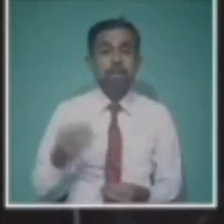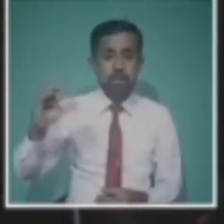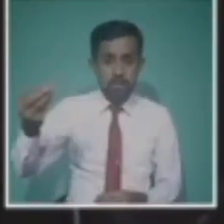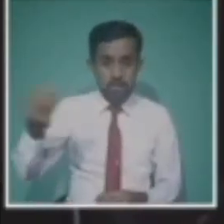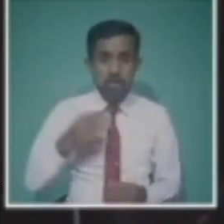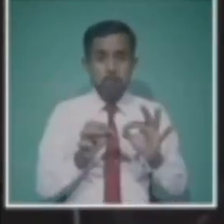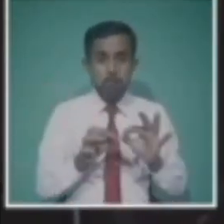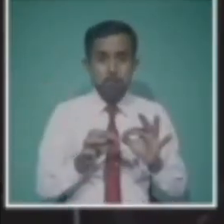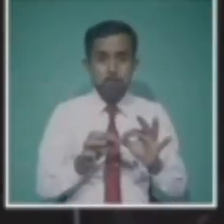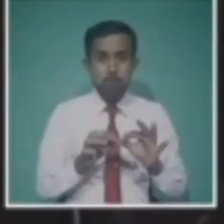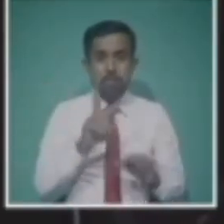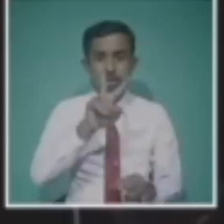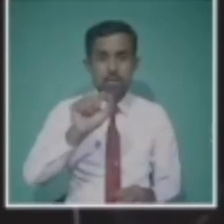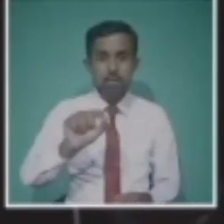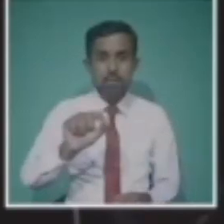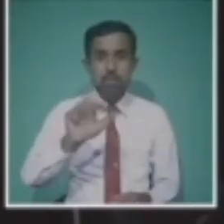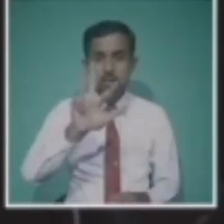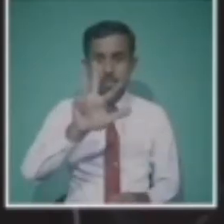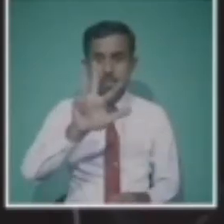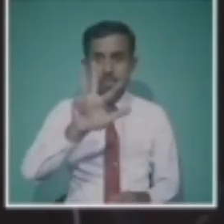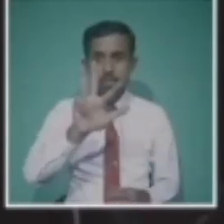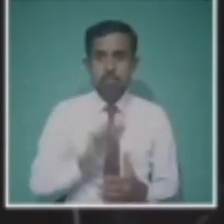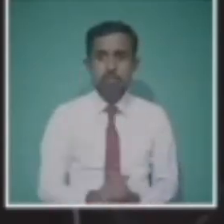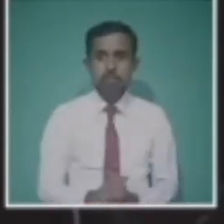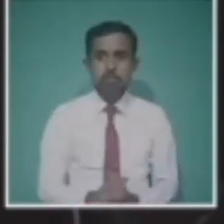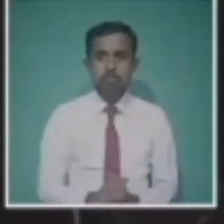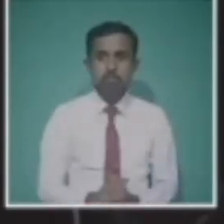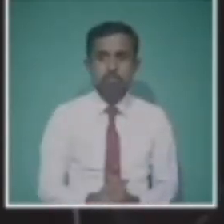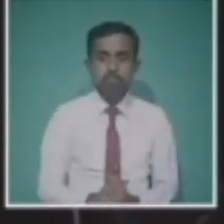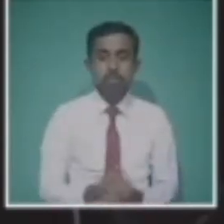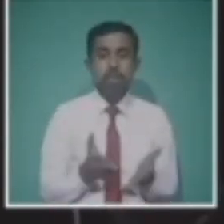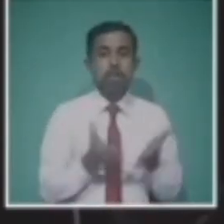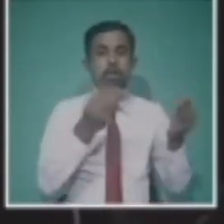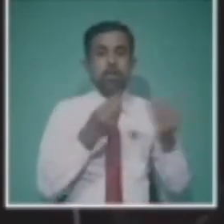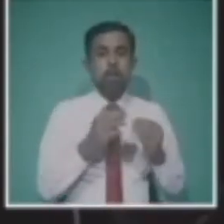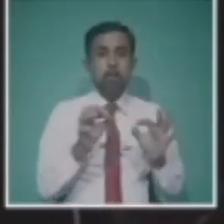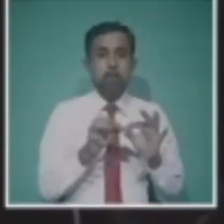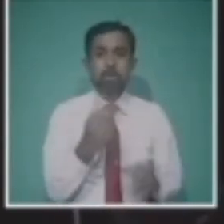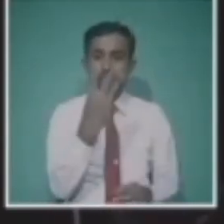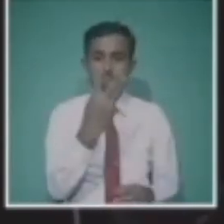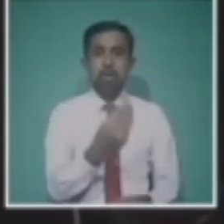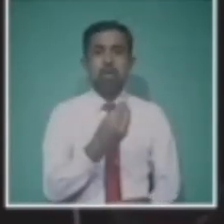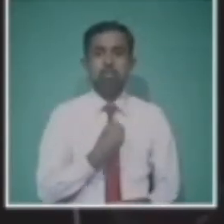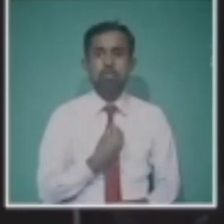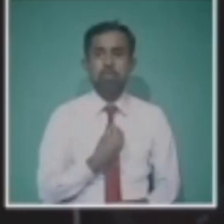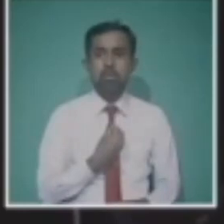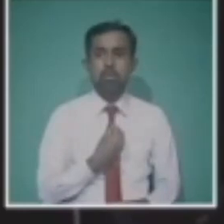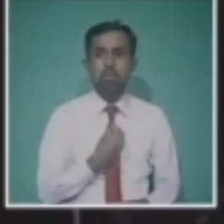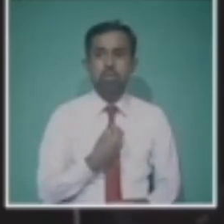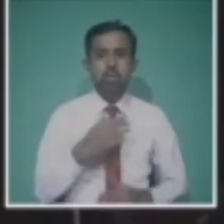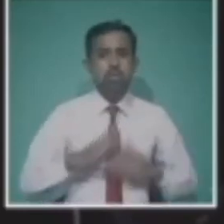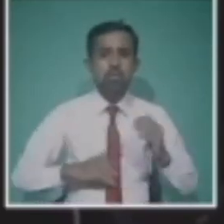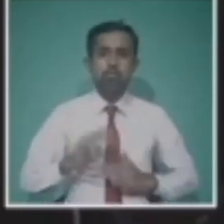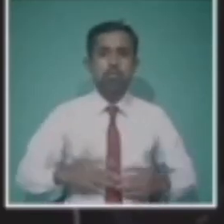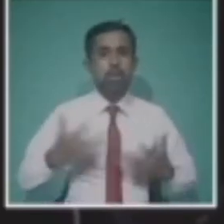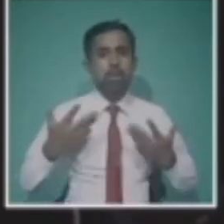කියලා බිලියන 2.9. ඉතින් ඉන්දියාවෙන් අපිට බිලියන 3ක් ලැබුණා. දැන් ඒක පාවිච්චි